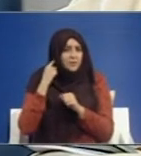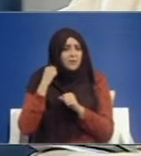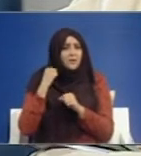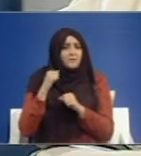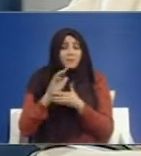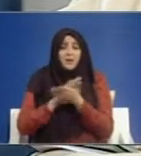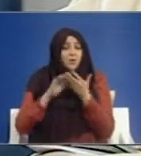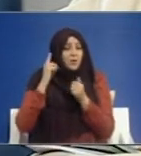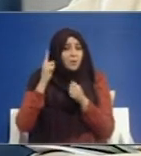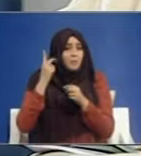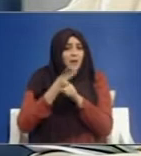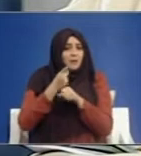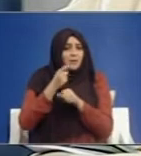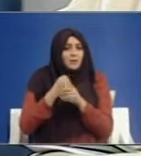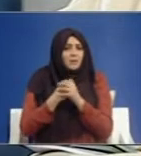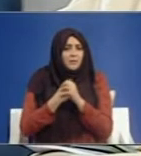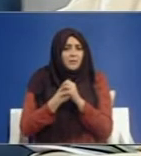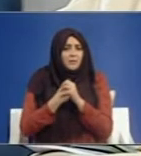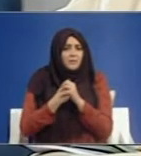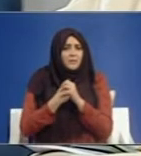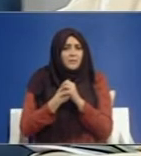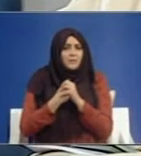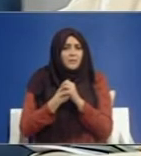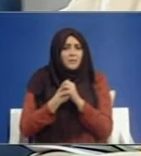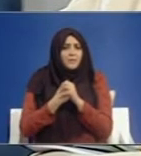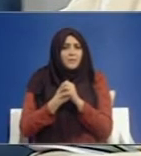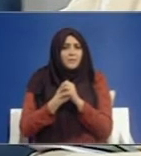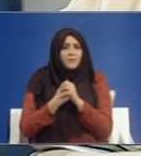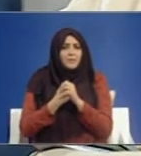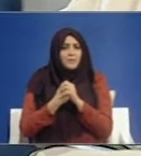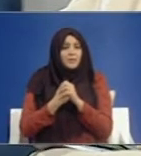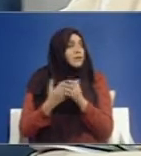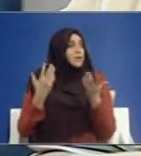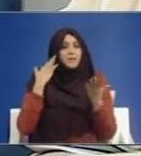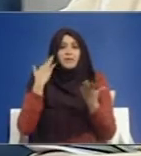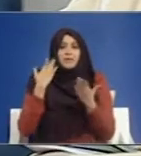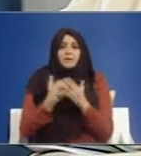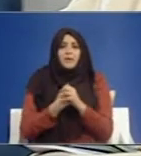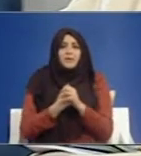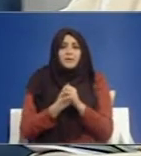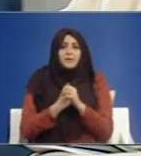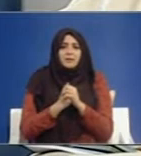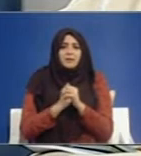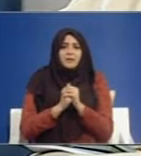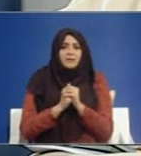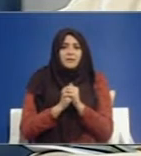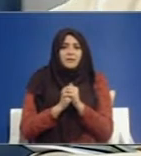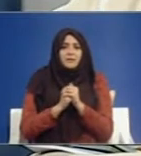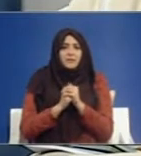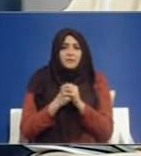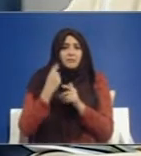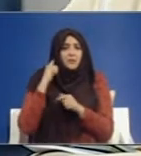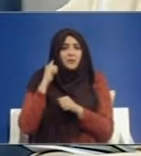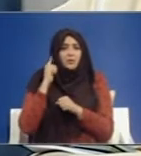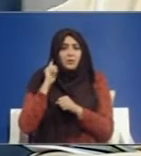الملكين منكر ونكير. قال يعني معناها تعاد إليه روحه ويجلس كما